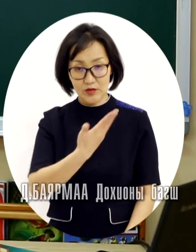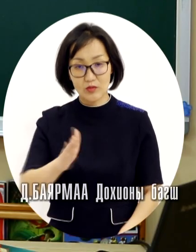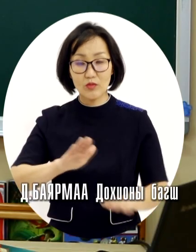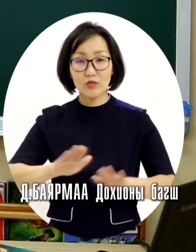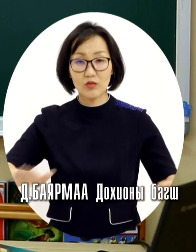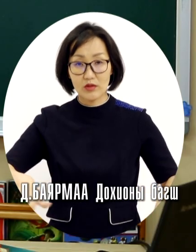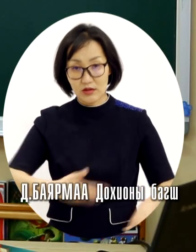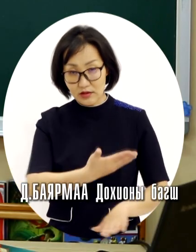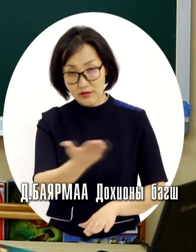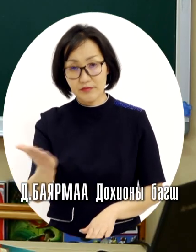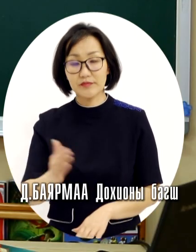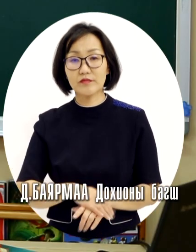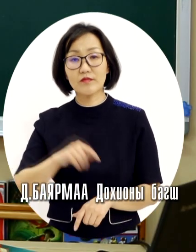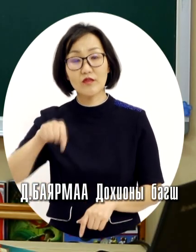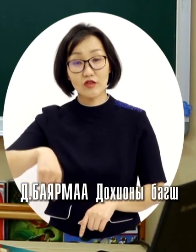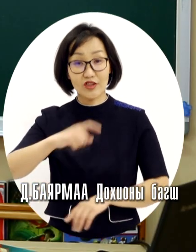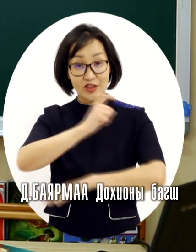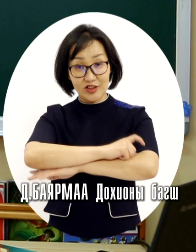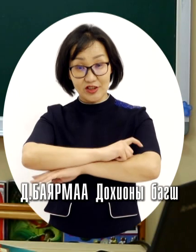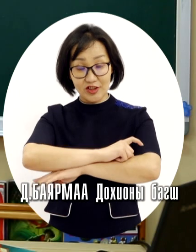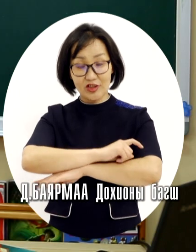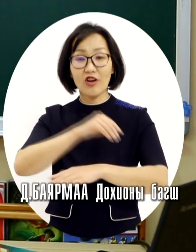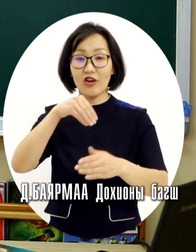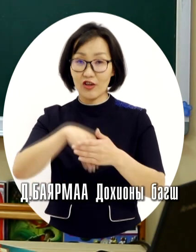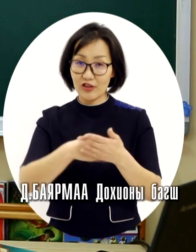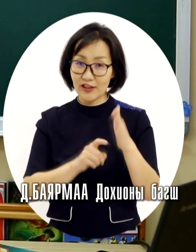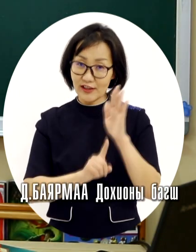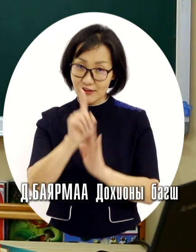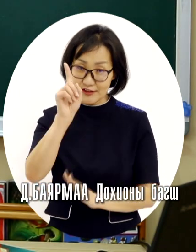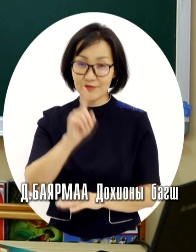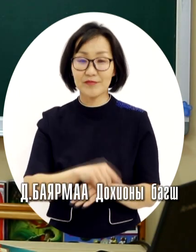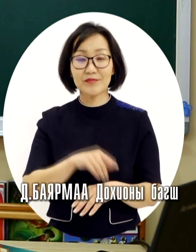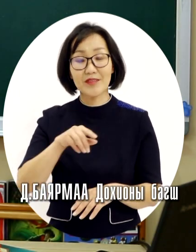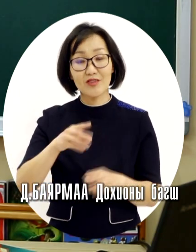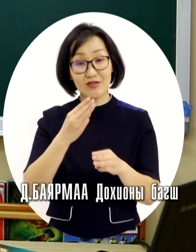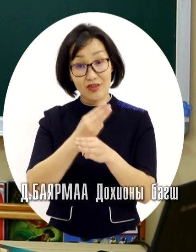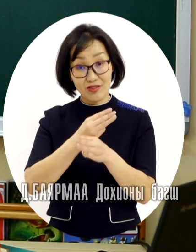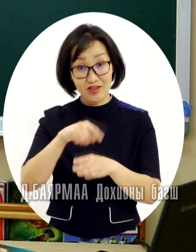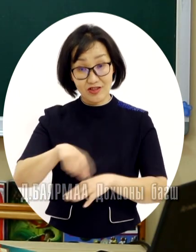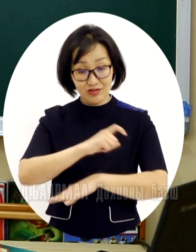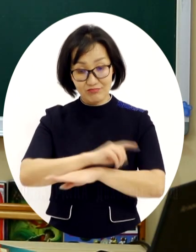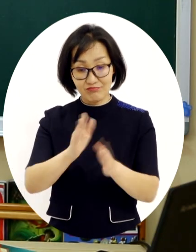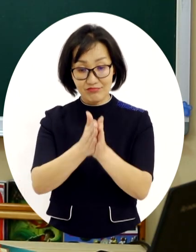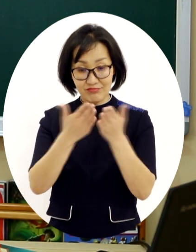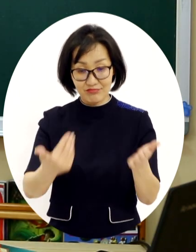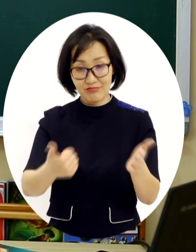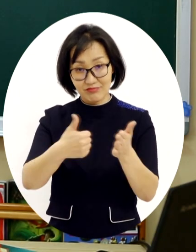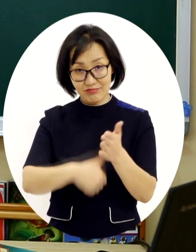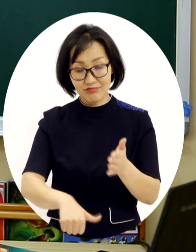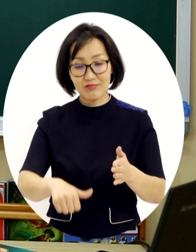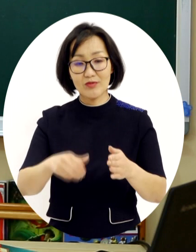Сайн бацхан уу хүүхдүүд ээ. За өнөөдрийнхөө хичээлд орцгоё. Математикийн сурах хүчгийг дэвтэр